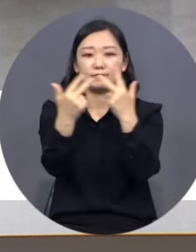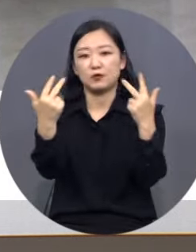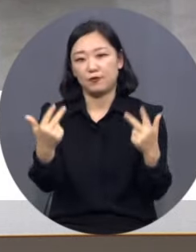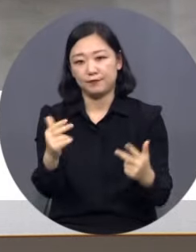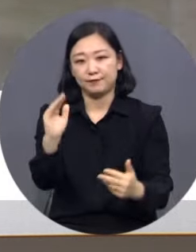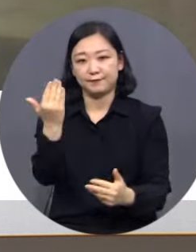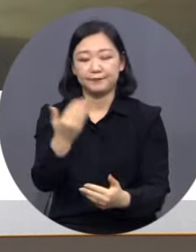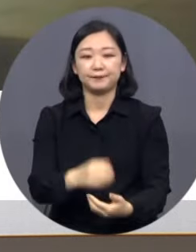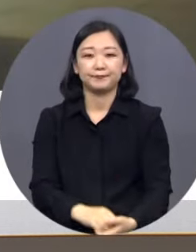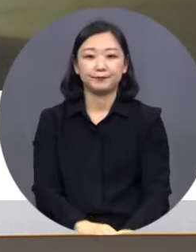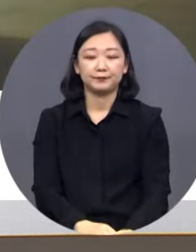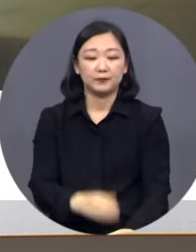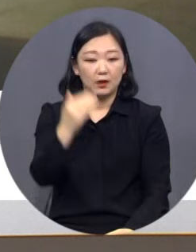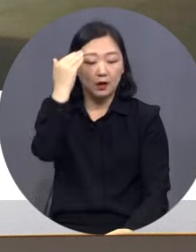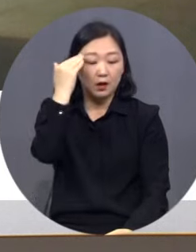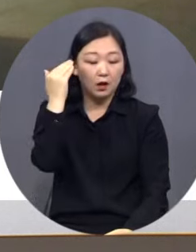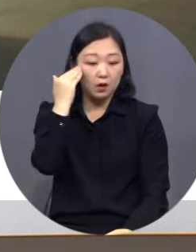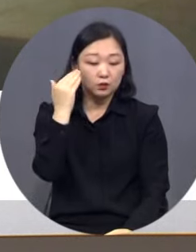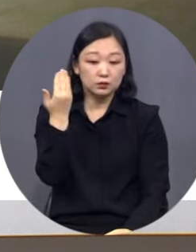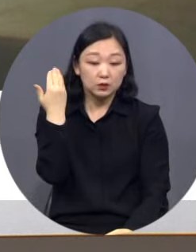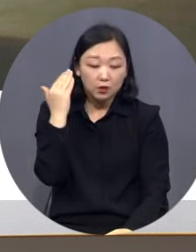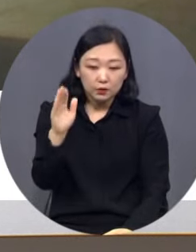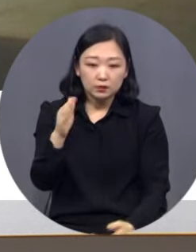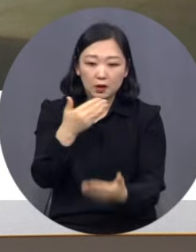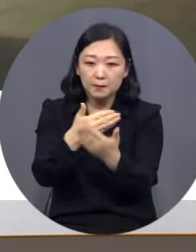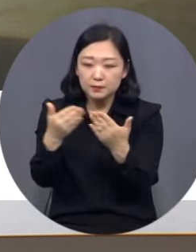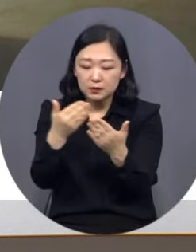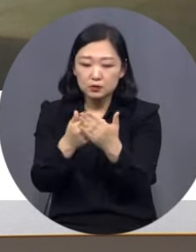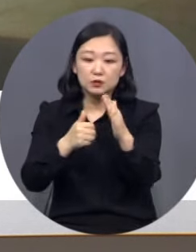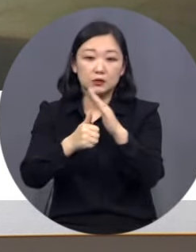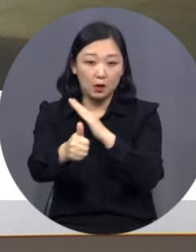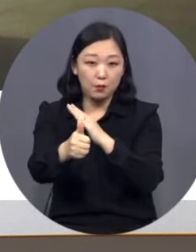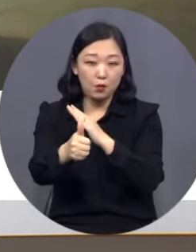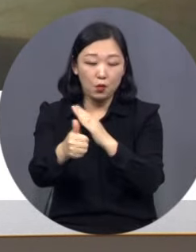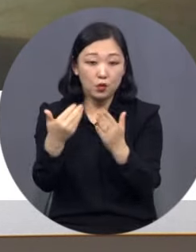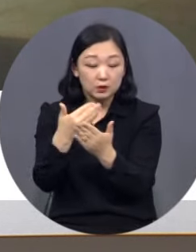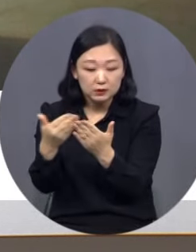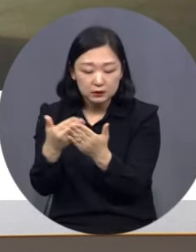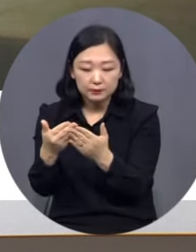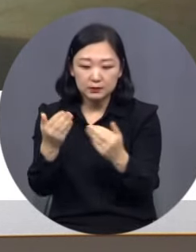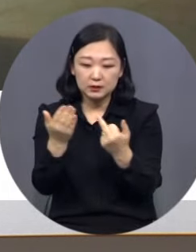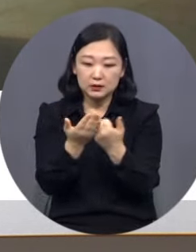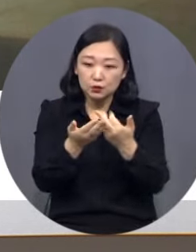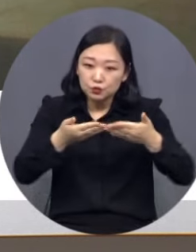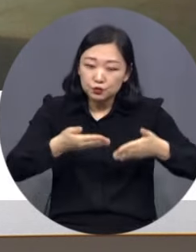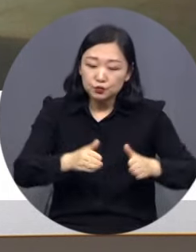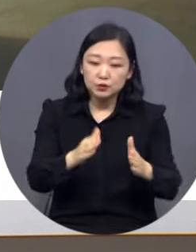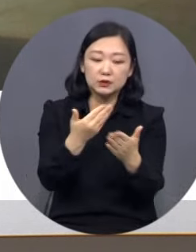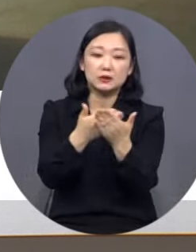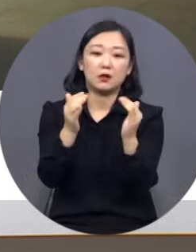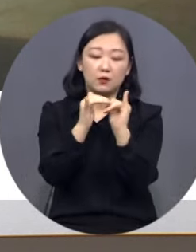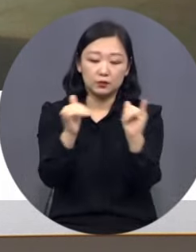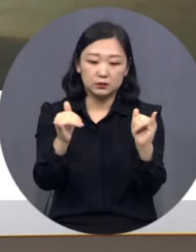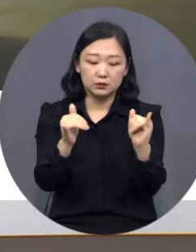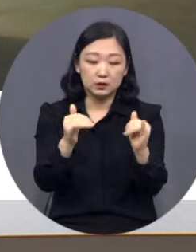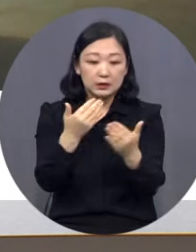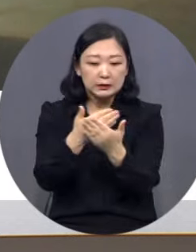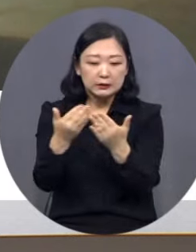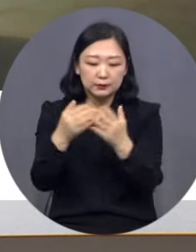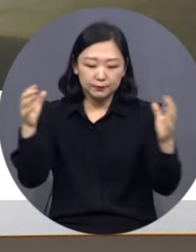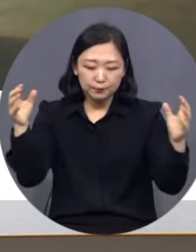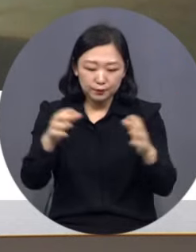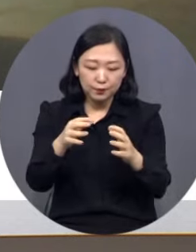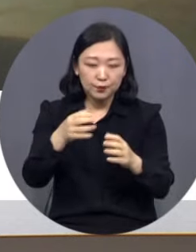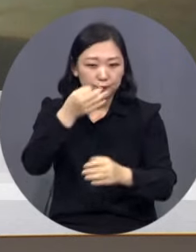전시되는데요. 한국 근현대 미술 거장들의 대표작과 제주 출신 화가들의 작품을 한자리에서 만날